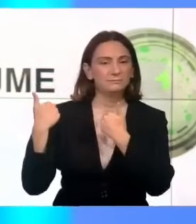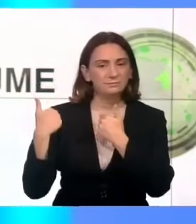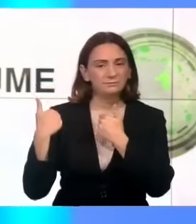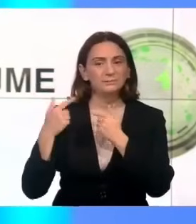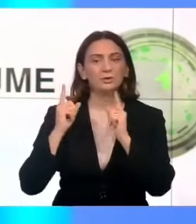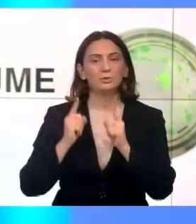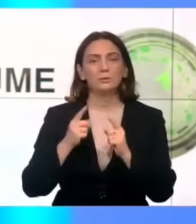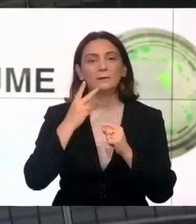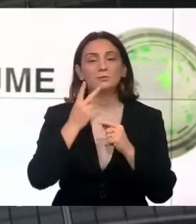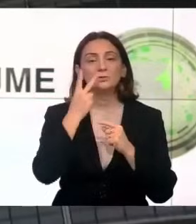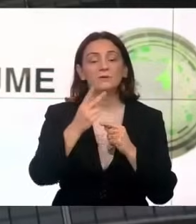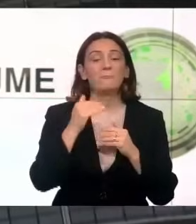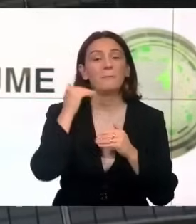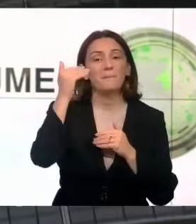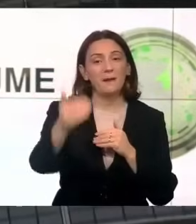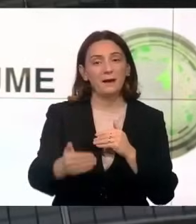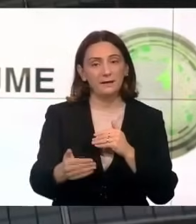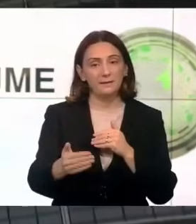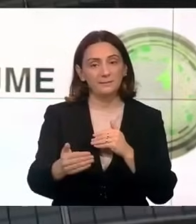ardhmja.